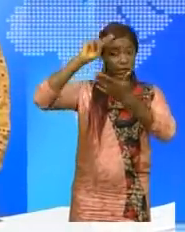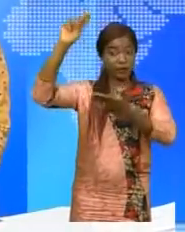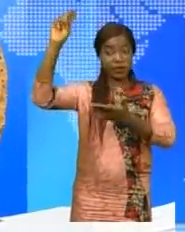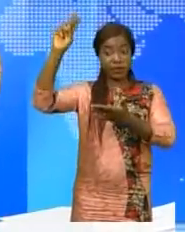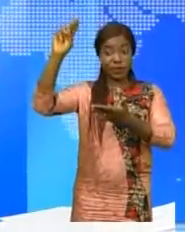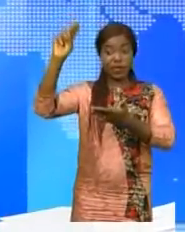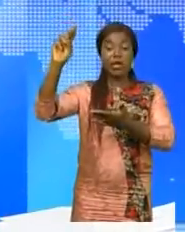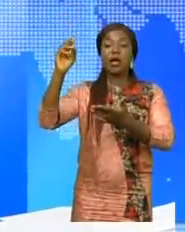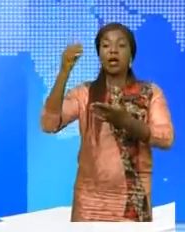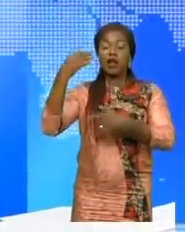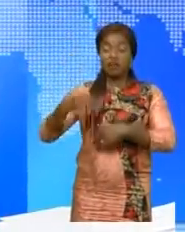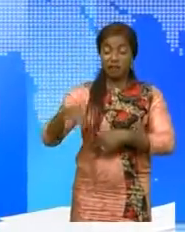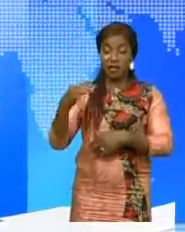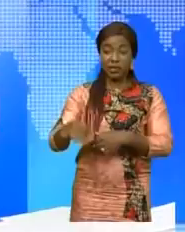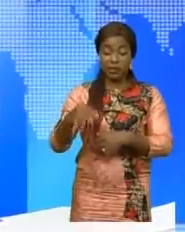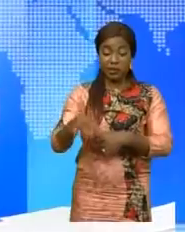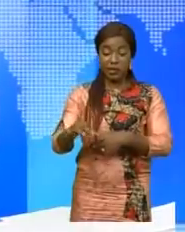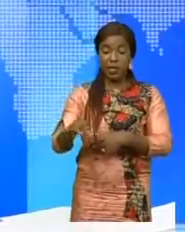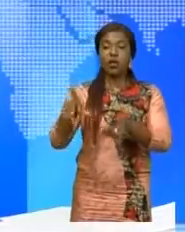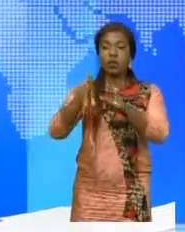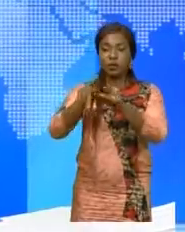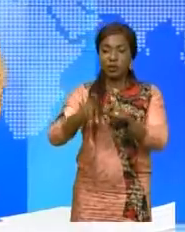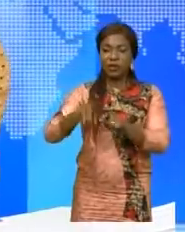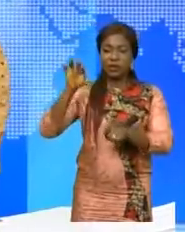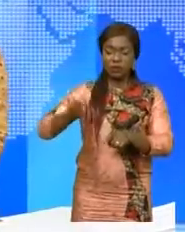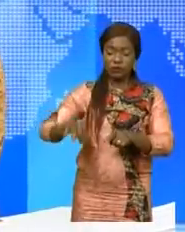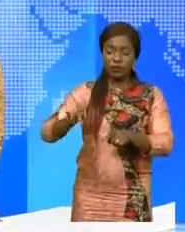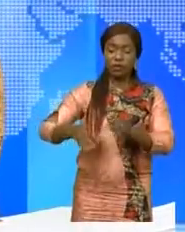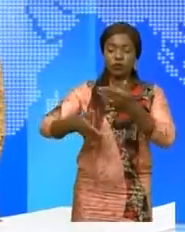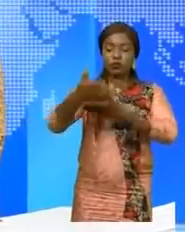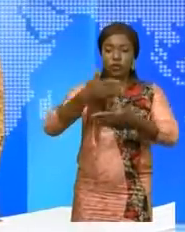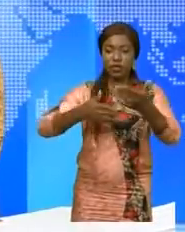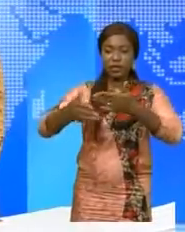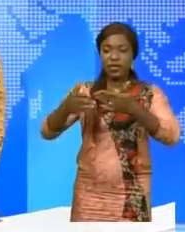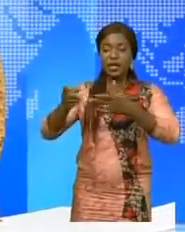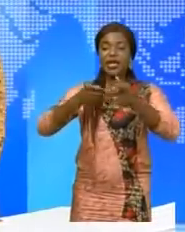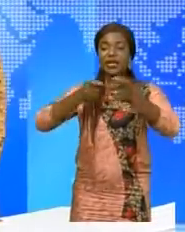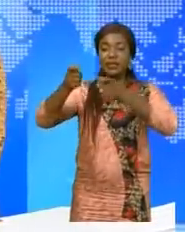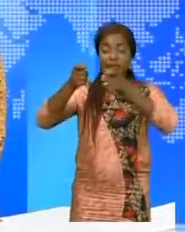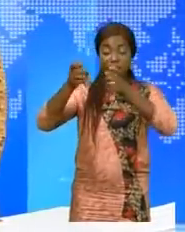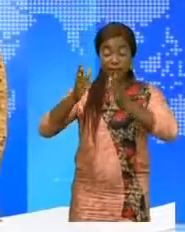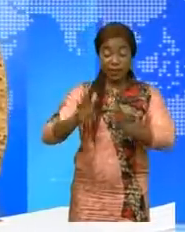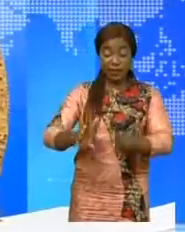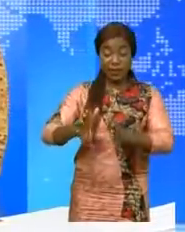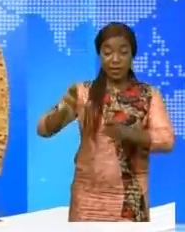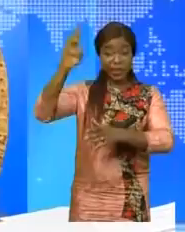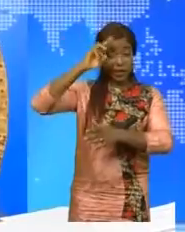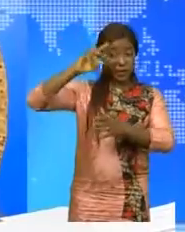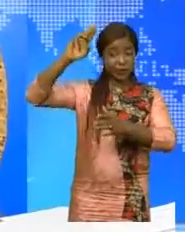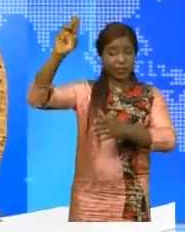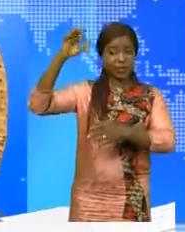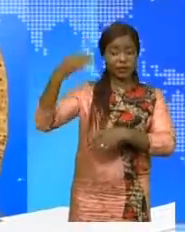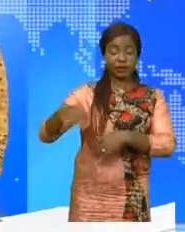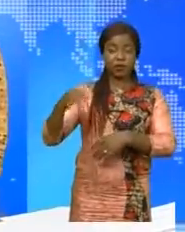d lignac et outils ce que dit en ont profité pour échanger avec la drac this deux complices de france sur la problématique